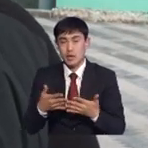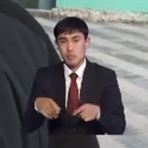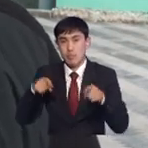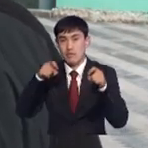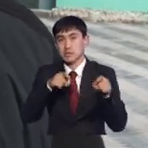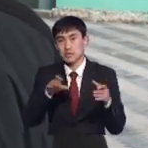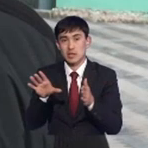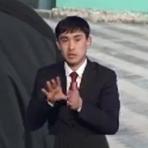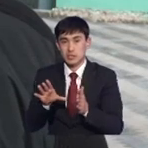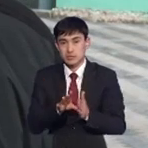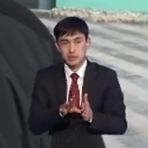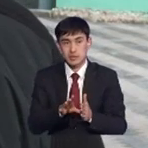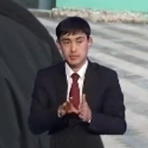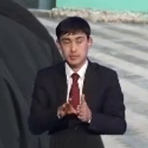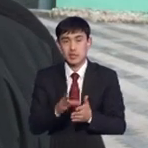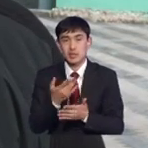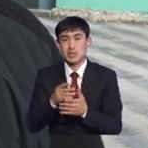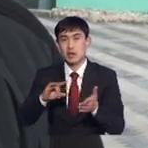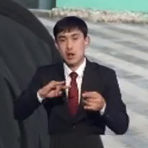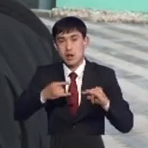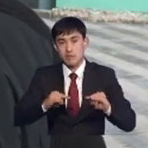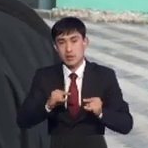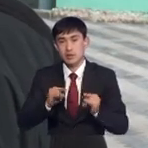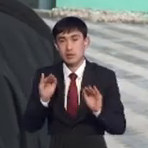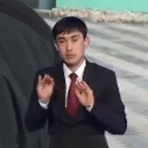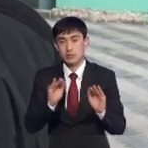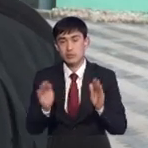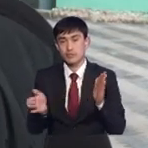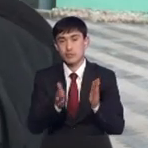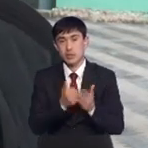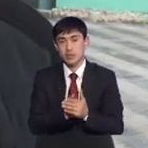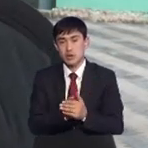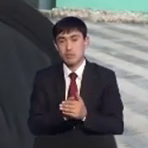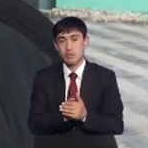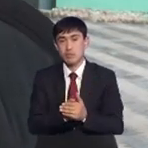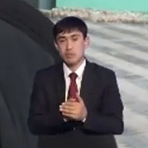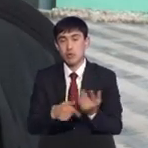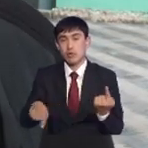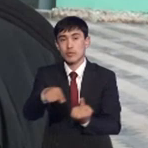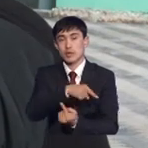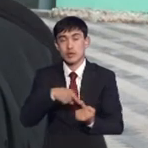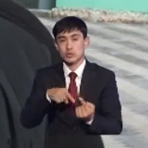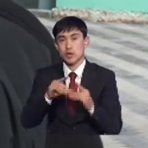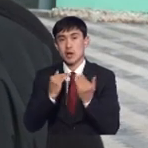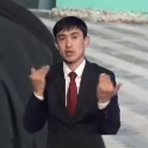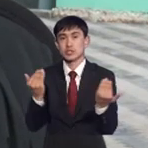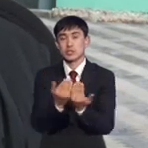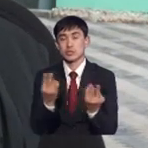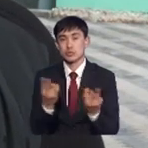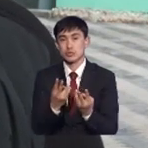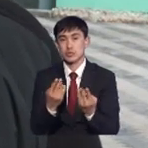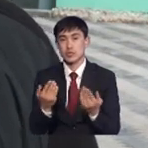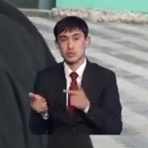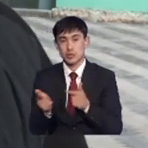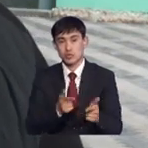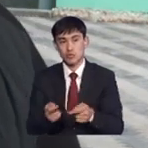повесить электричество и кафельные работы. Все. По наружке ограждение, оно уже